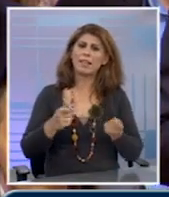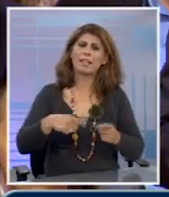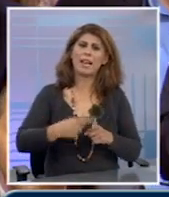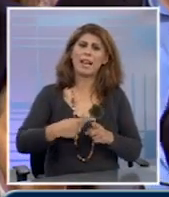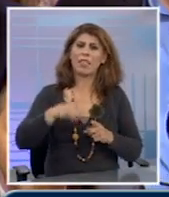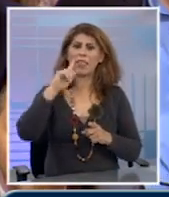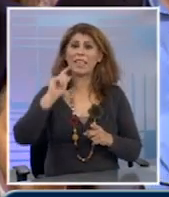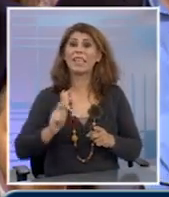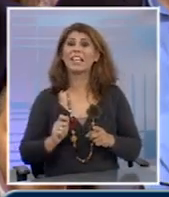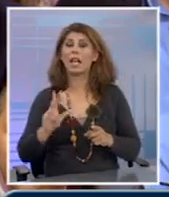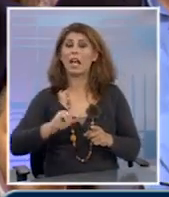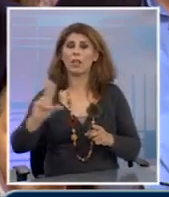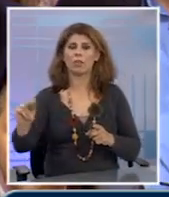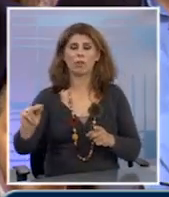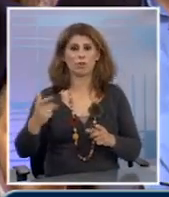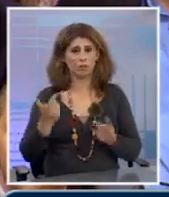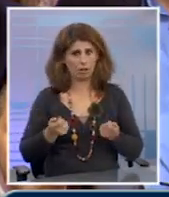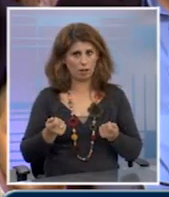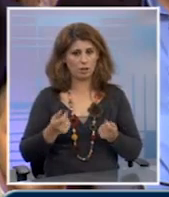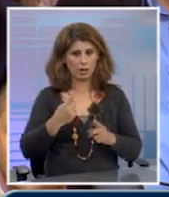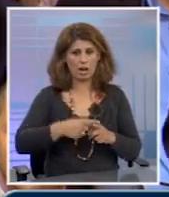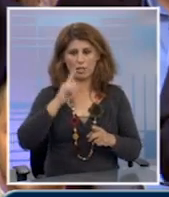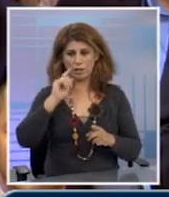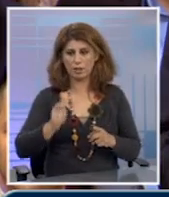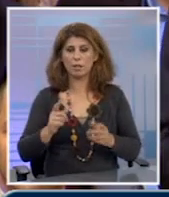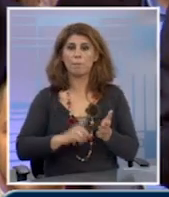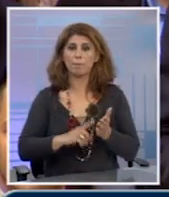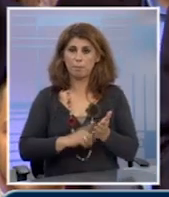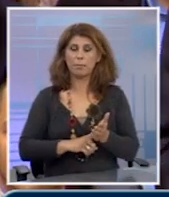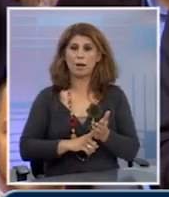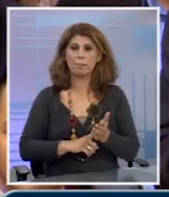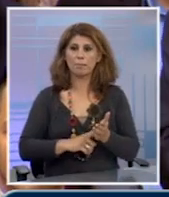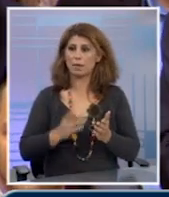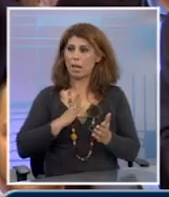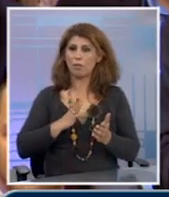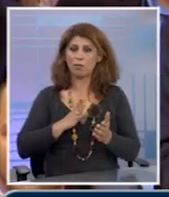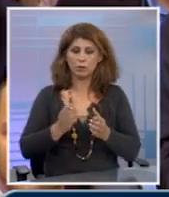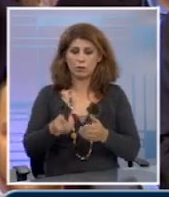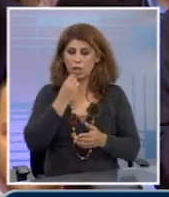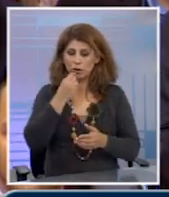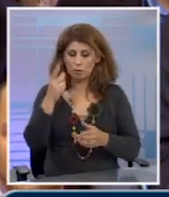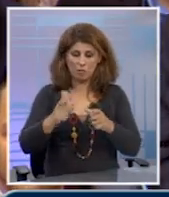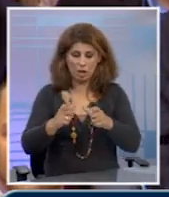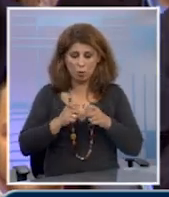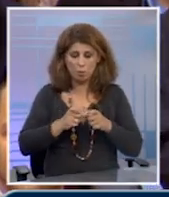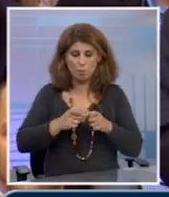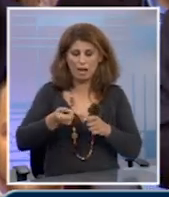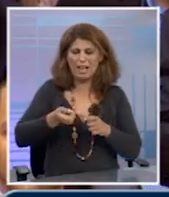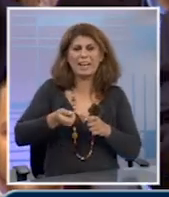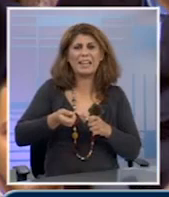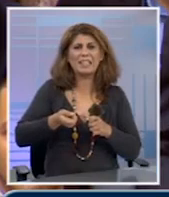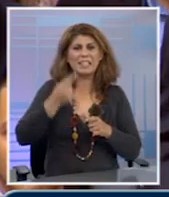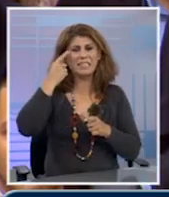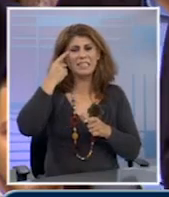για να γίνει όμως η ελλάδα κίνα χρειάζεται ο πληθυσμός της να τρώει και αυτός από μία κούπα ρύζι την ημέρα και να